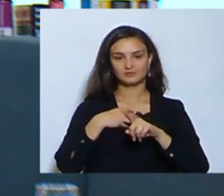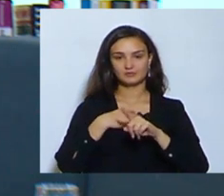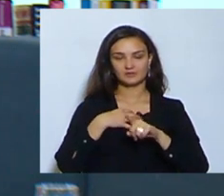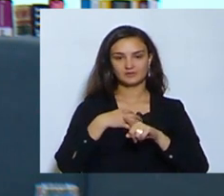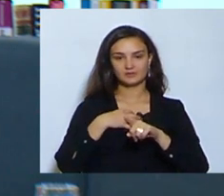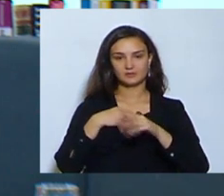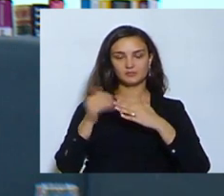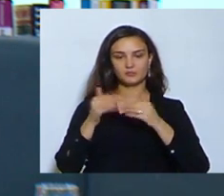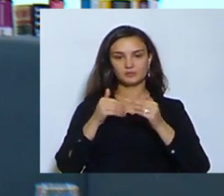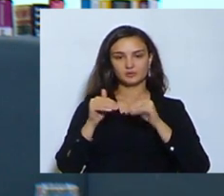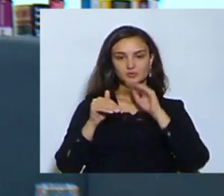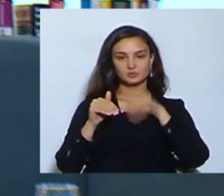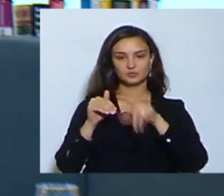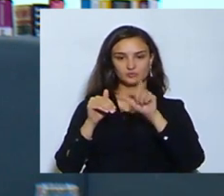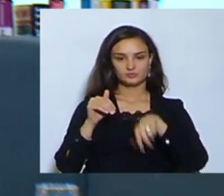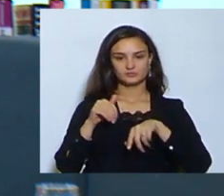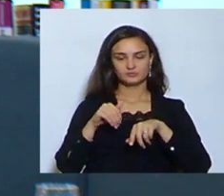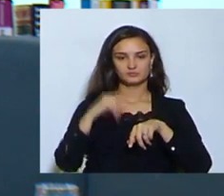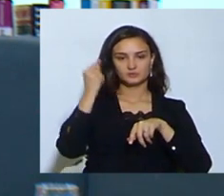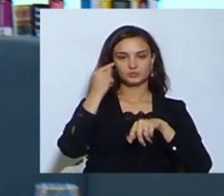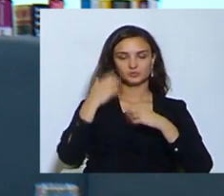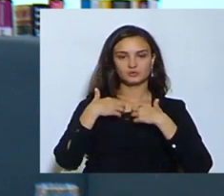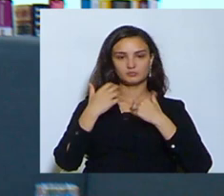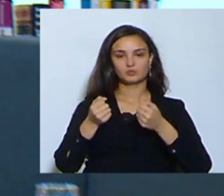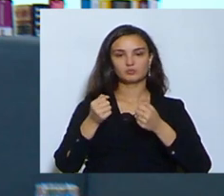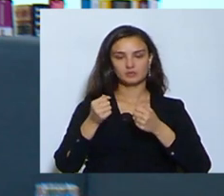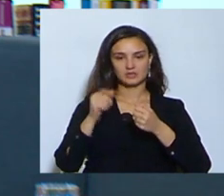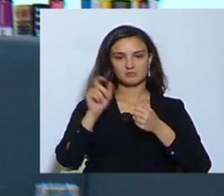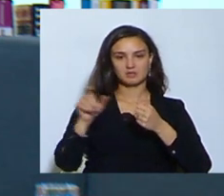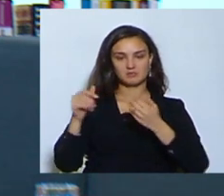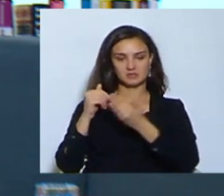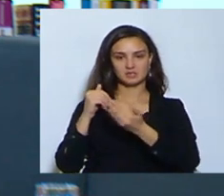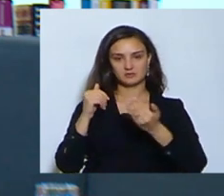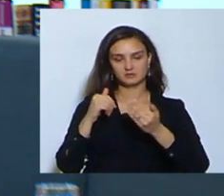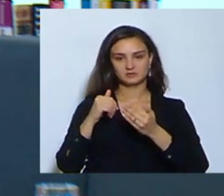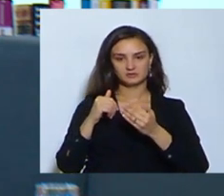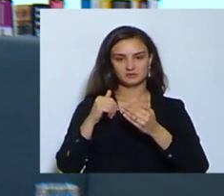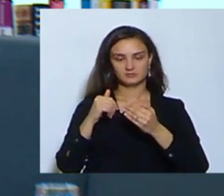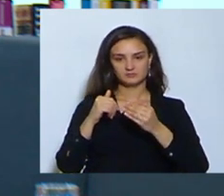მნიშვნელოვანია, პროფესორი, ფსიქიკური ჯანმრთელობის მქონე ადამიანების